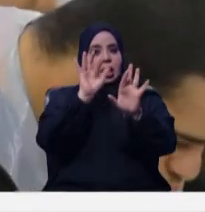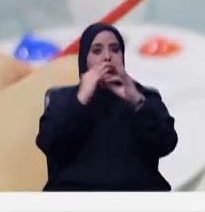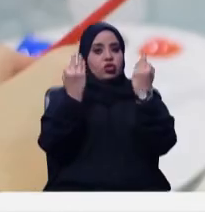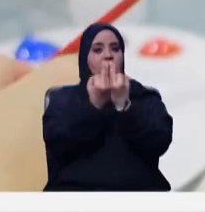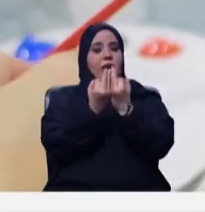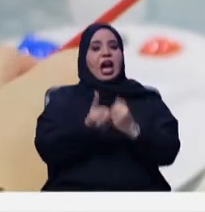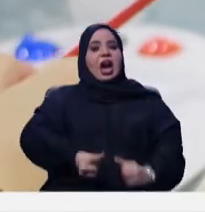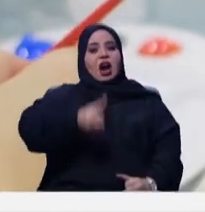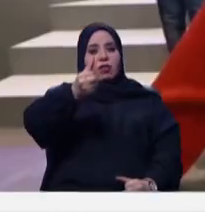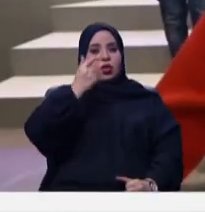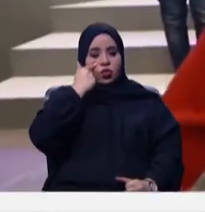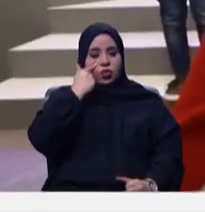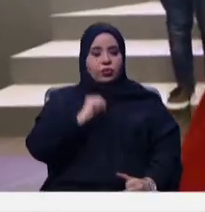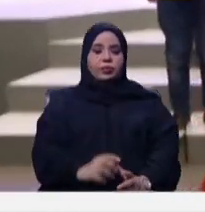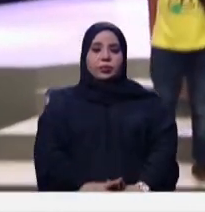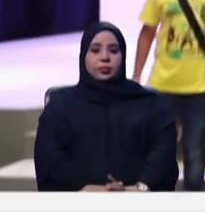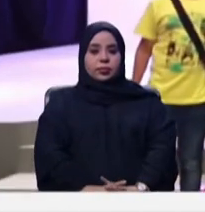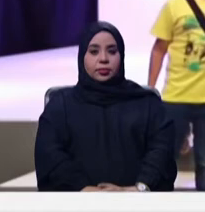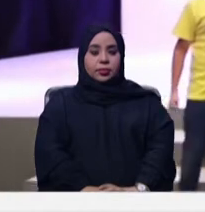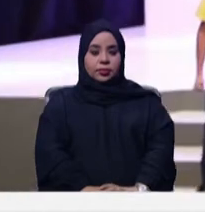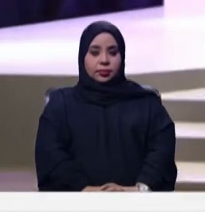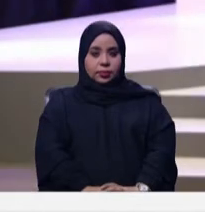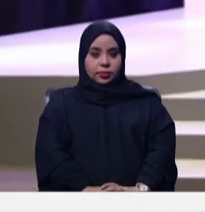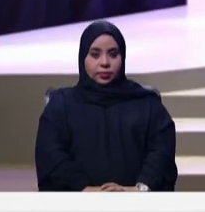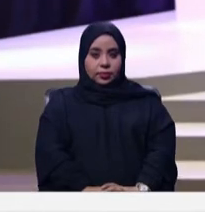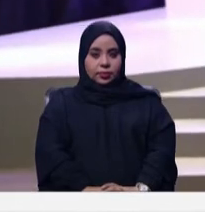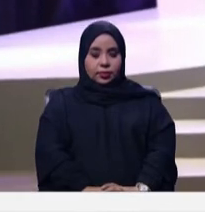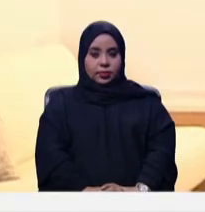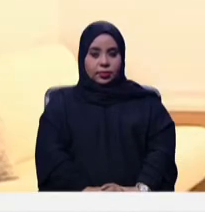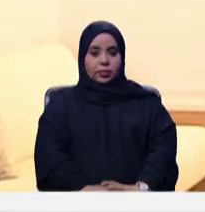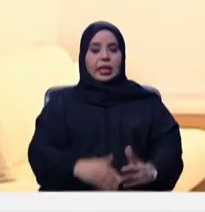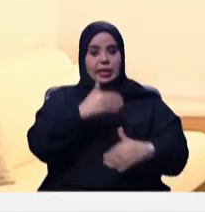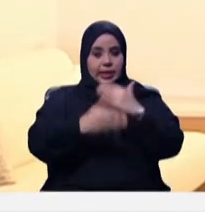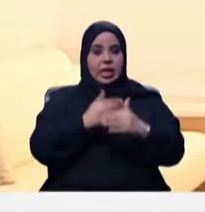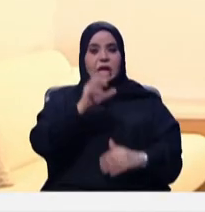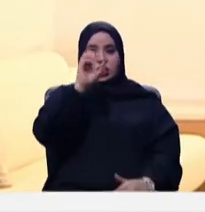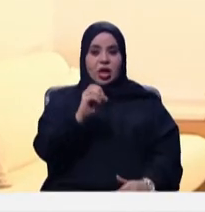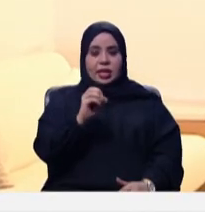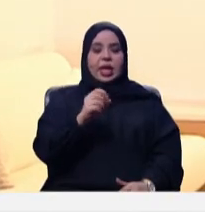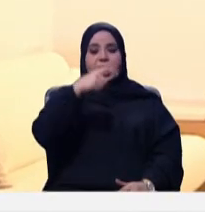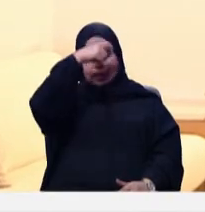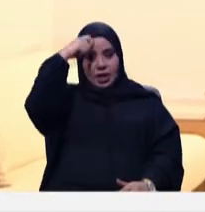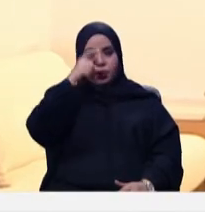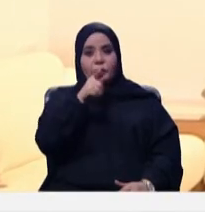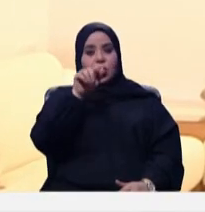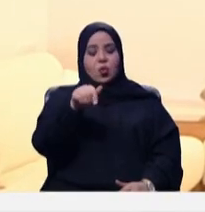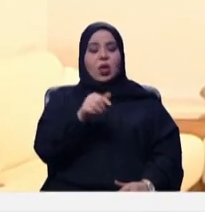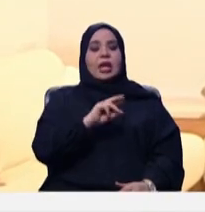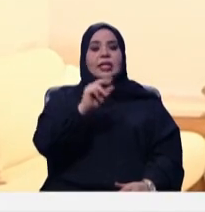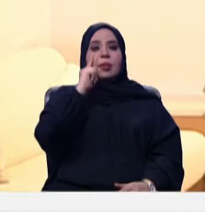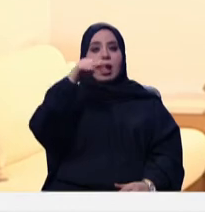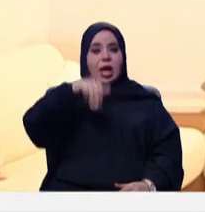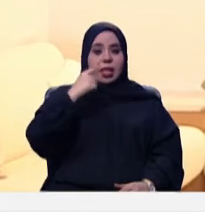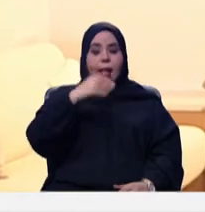ومن أجل إنتاج بحريني متكامل. في كل صيف يجتمع الكم والكيف، ففي هذه